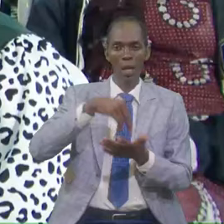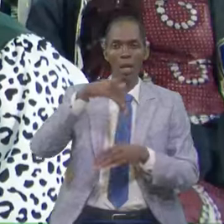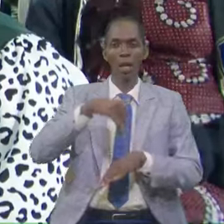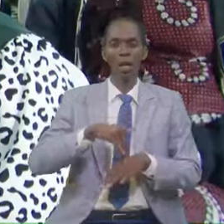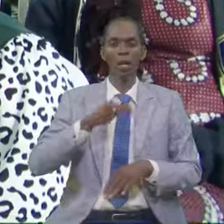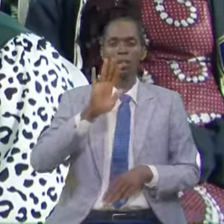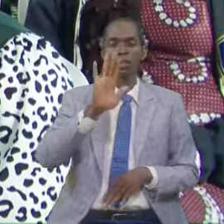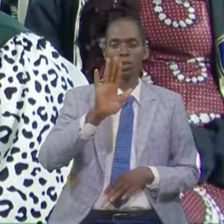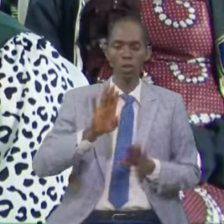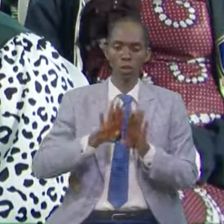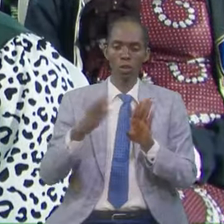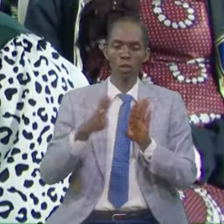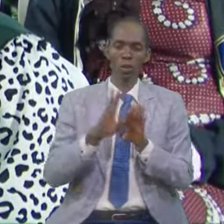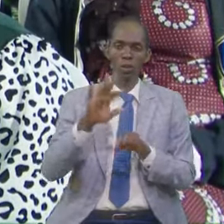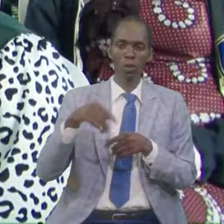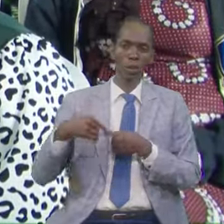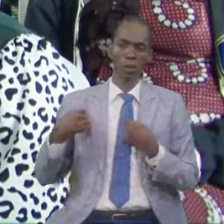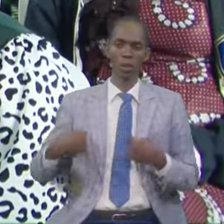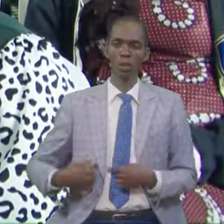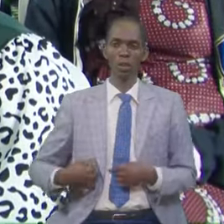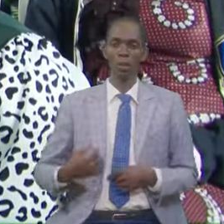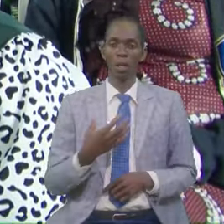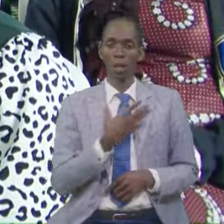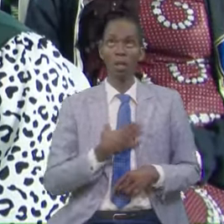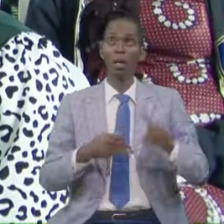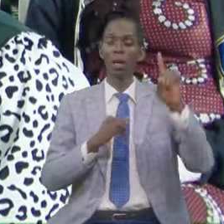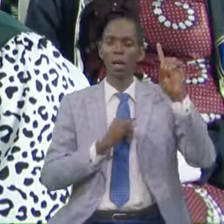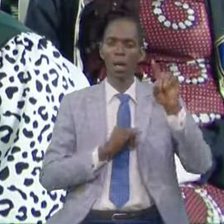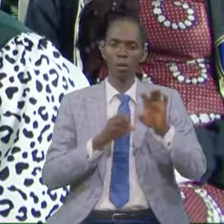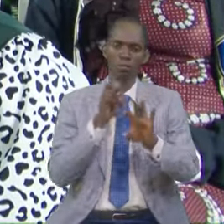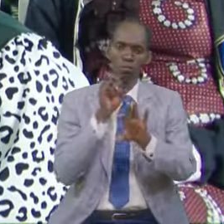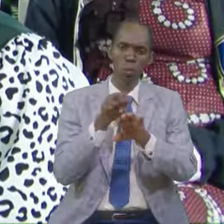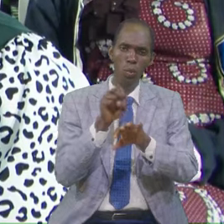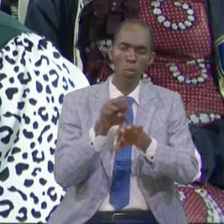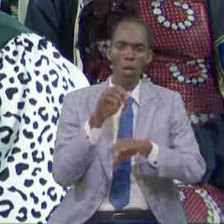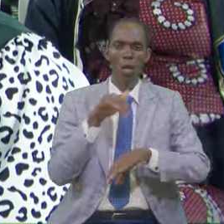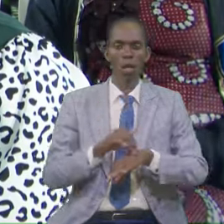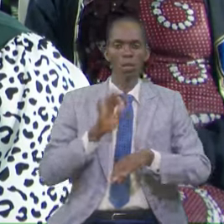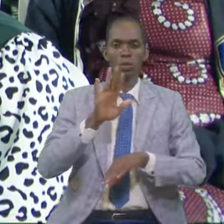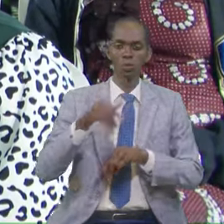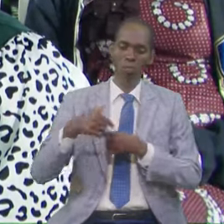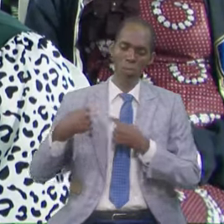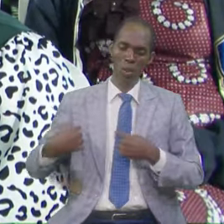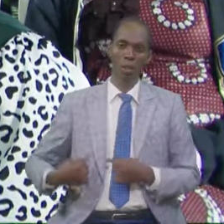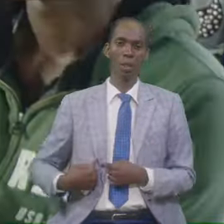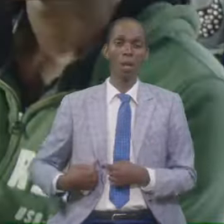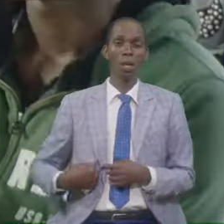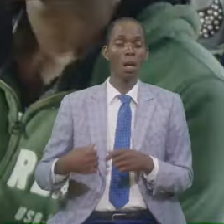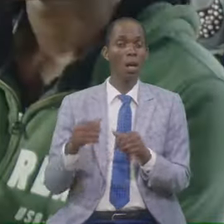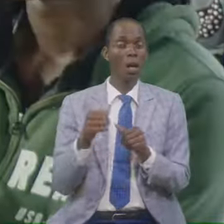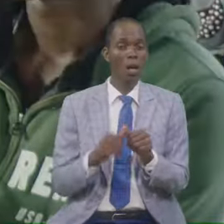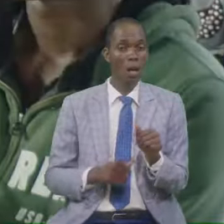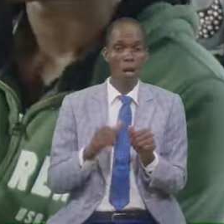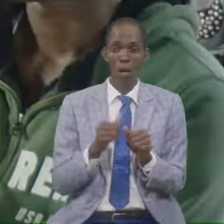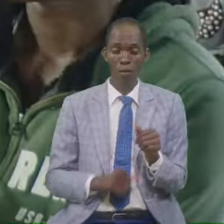నిలబడి తట్టుచున్నాను. And I knock at your door. నేను నీ హృదయపు తలుపు తడుతున్నాను. Every verse you see